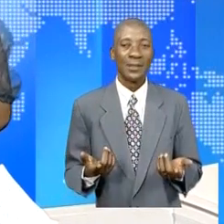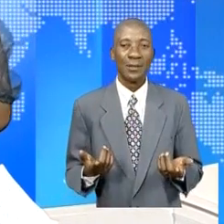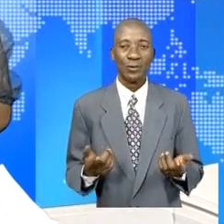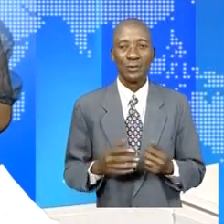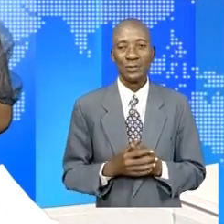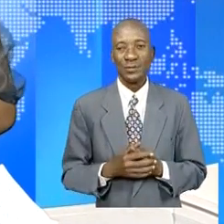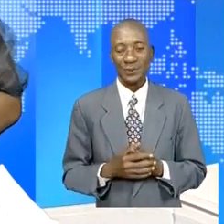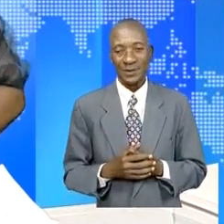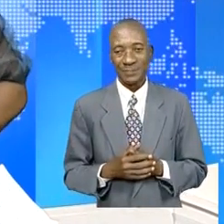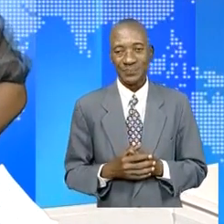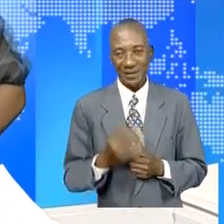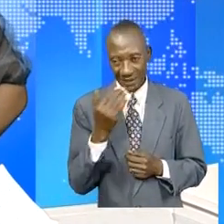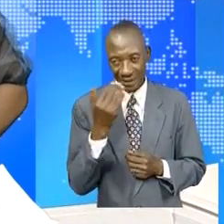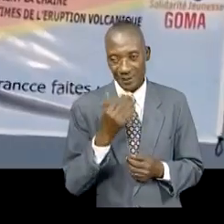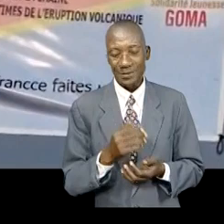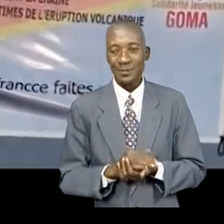C'est ce que nous dit Cédric Enina.